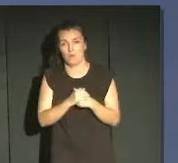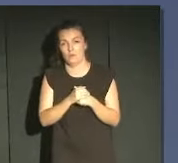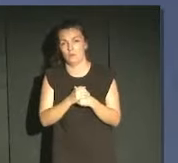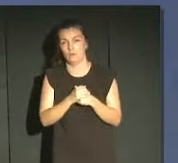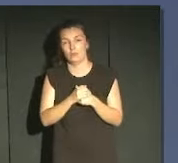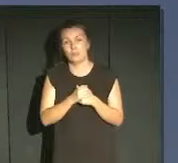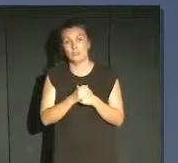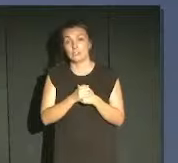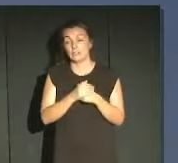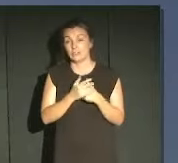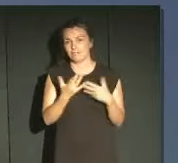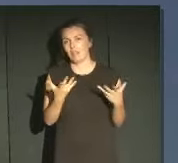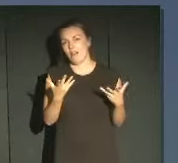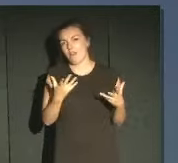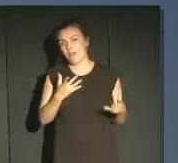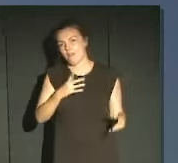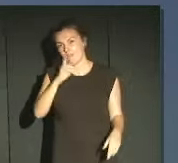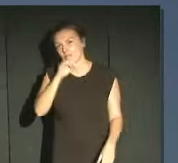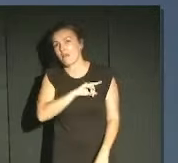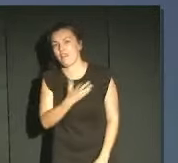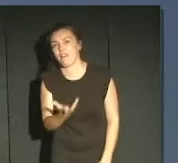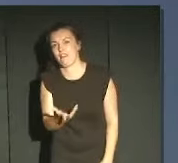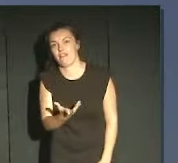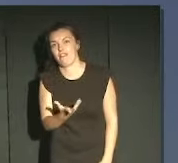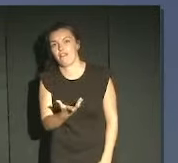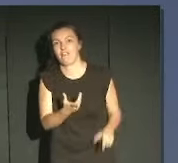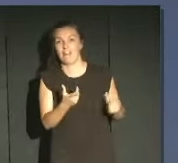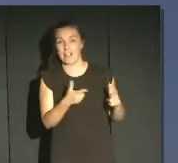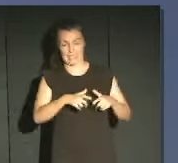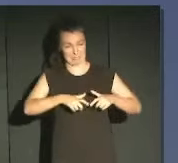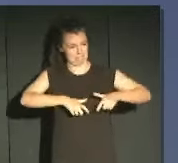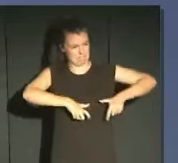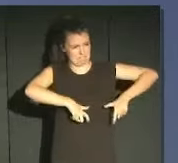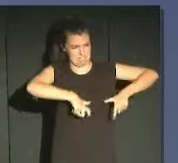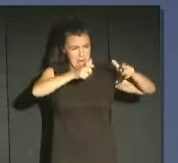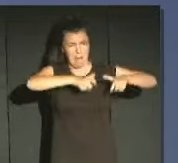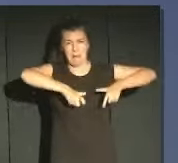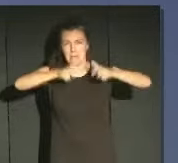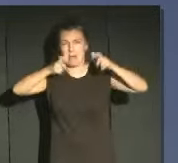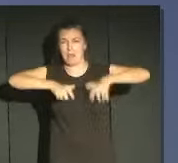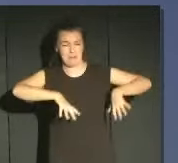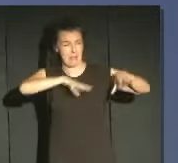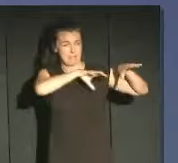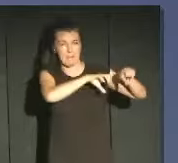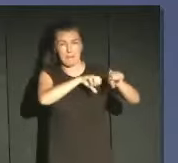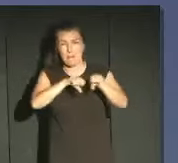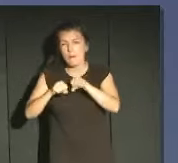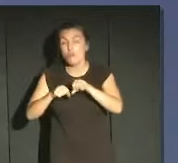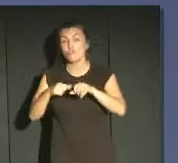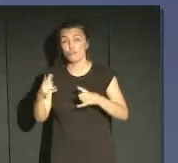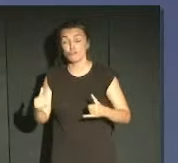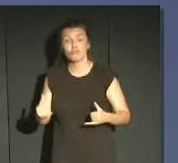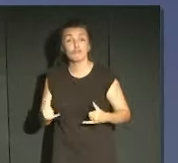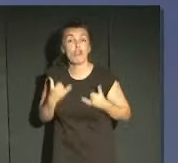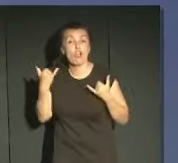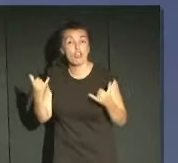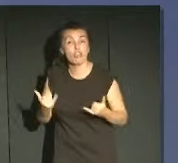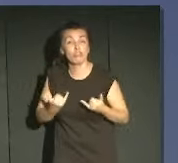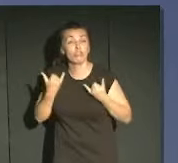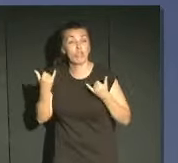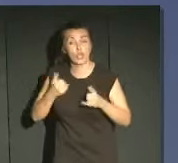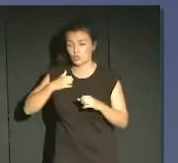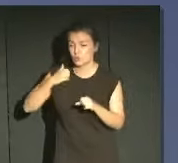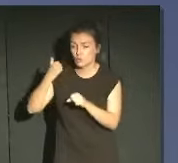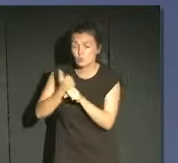dire c'est volontaire quoi ils nous ont pris le foncier on forme des dizaines et des dizaines et des dizaines de jeunes chaque année